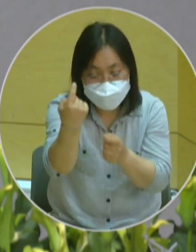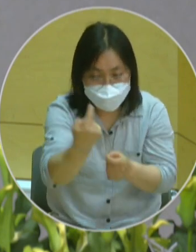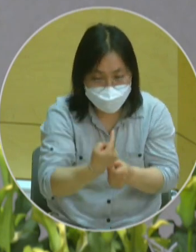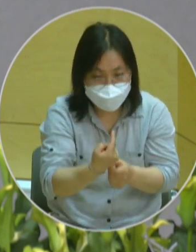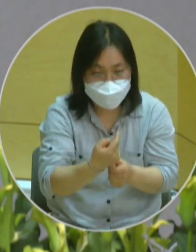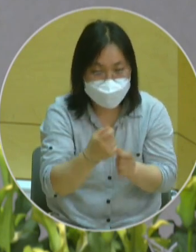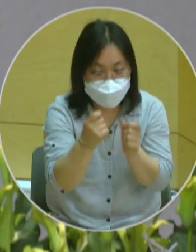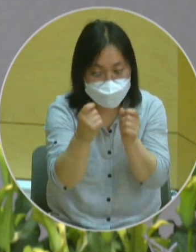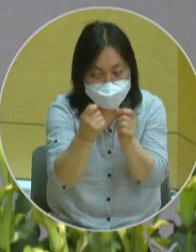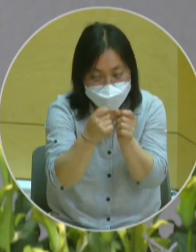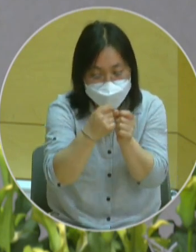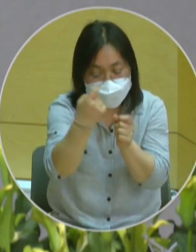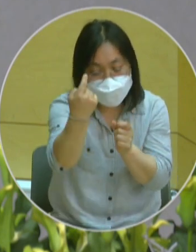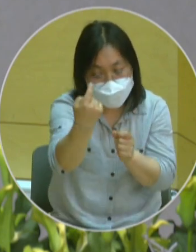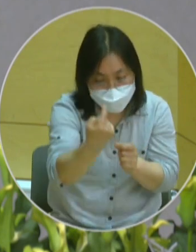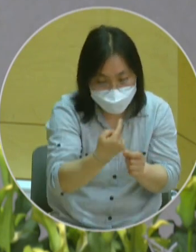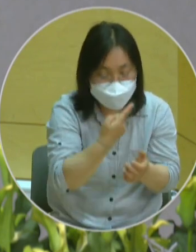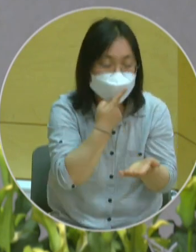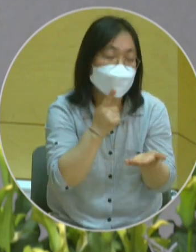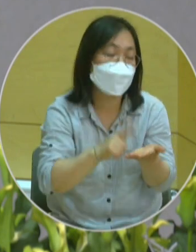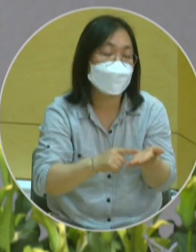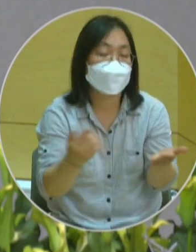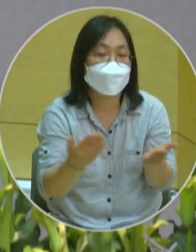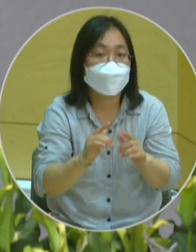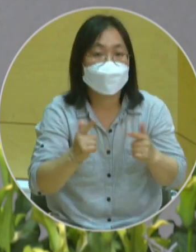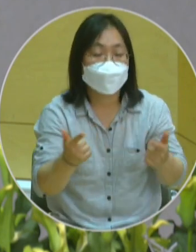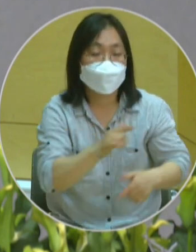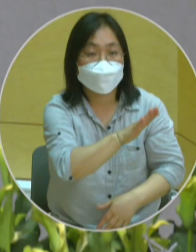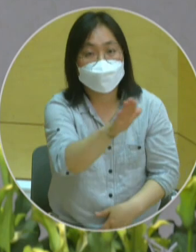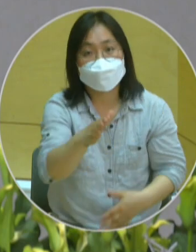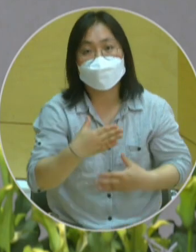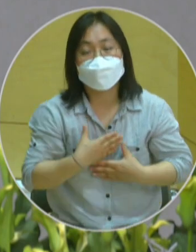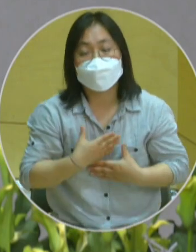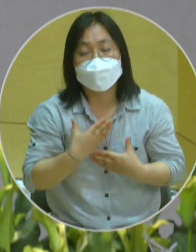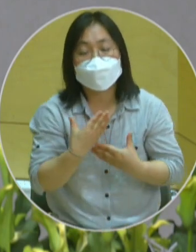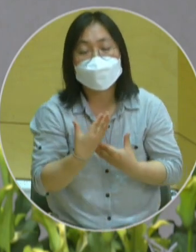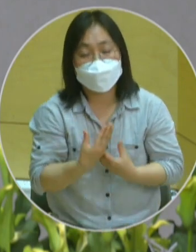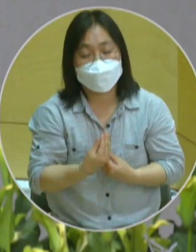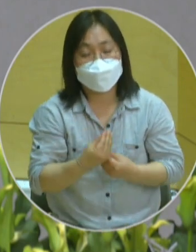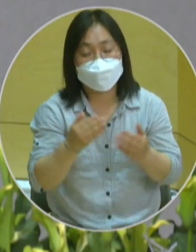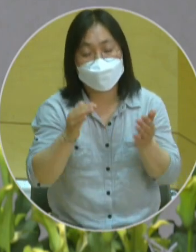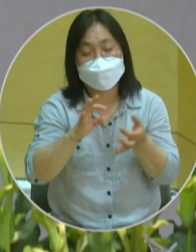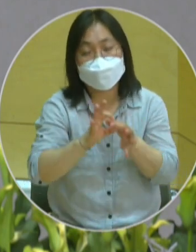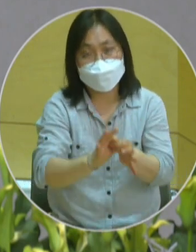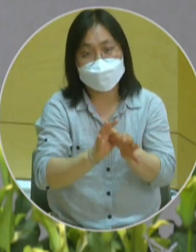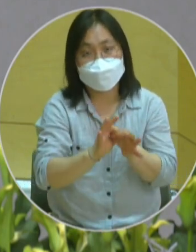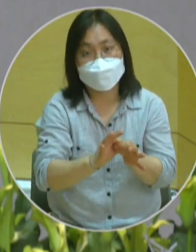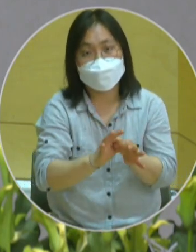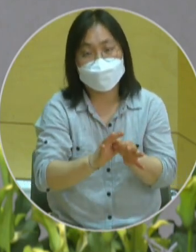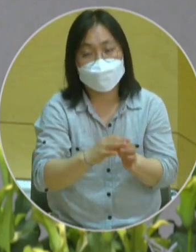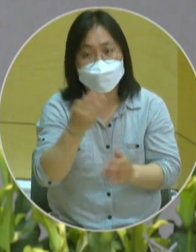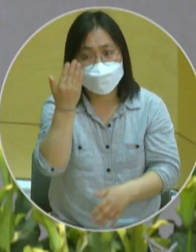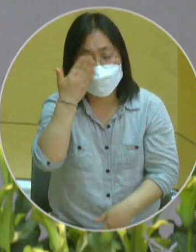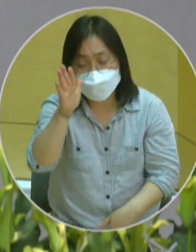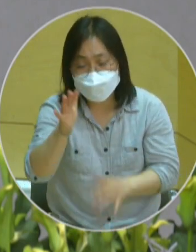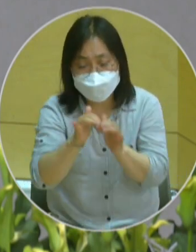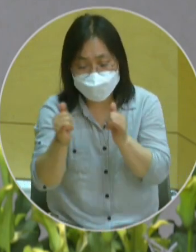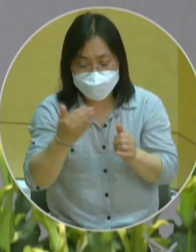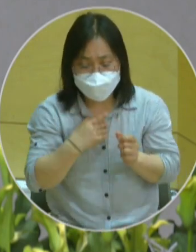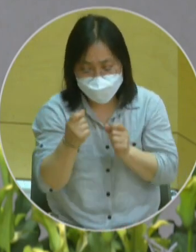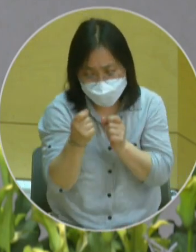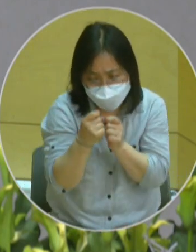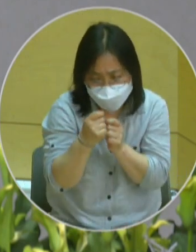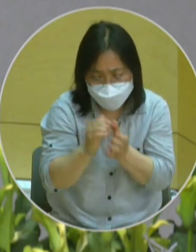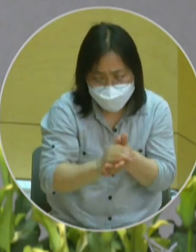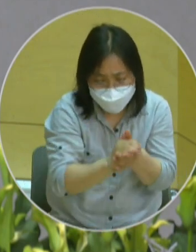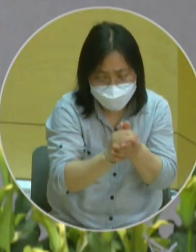나간다는 게 쉬운 일이 아니죠. 우리가 편안한 사람마다 이 사회적 거리라는 게 있죠. 여러분, 낯선 사람이 나와 아주 가까이 있으면